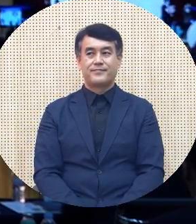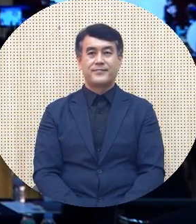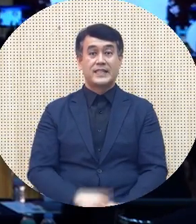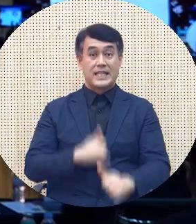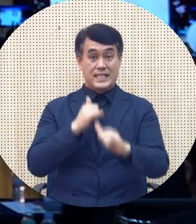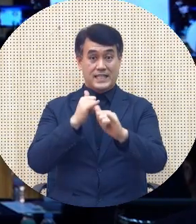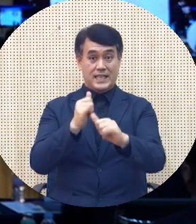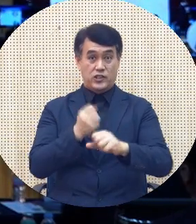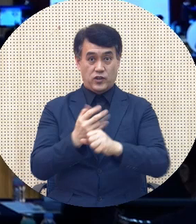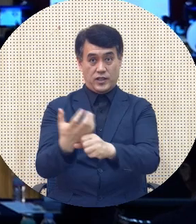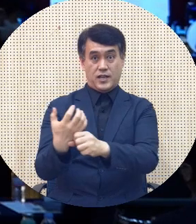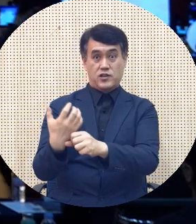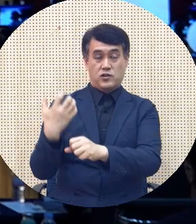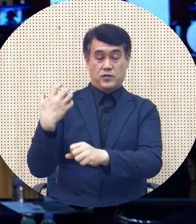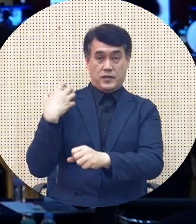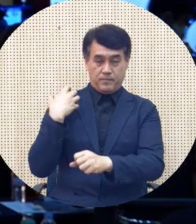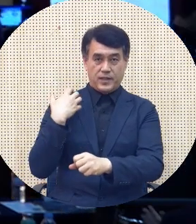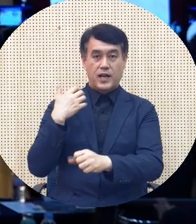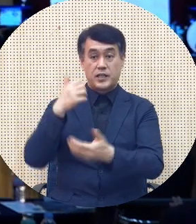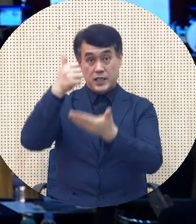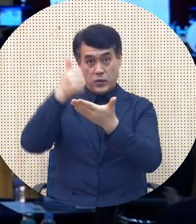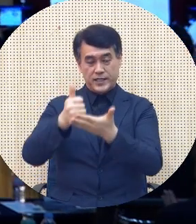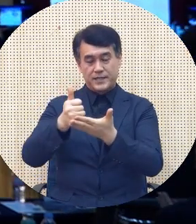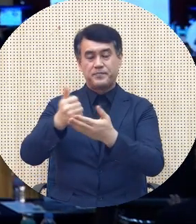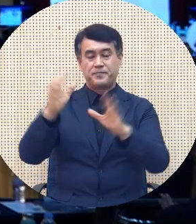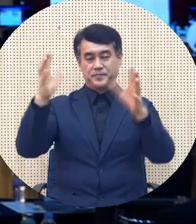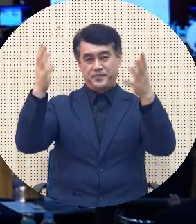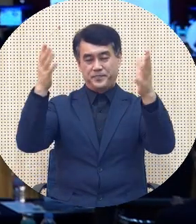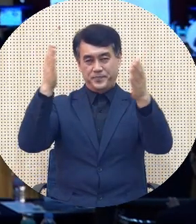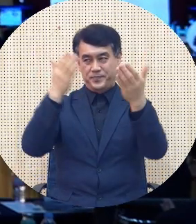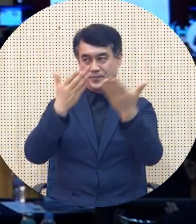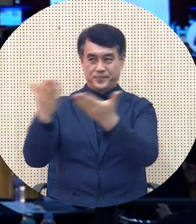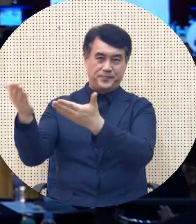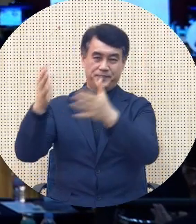주신 장관님께도 큰 박수 부탁드리겠습니다.